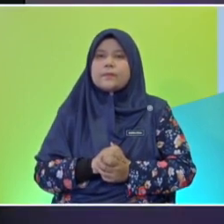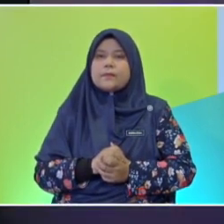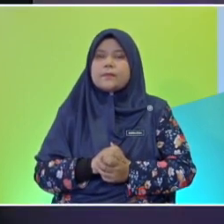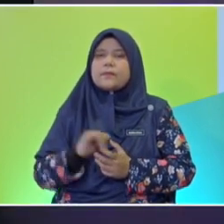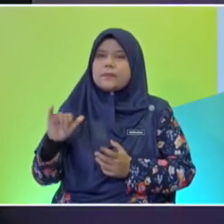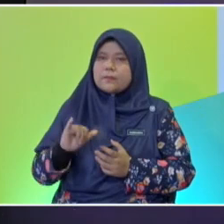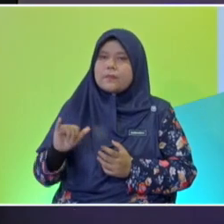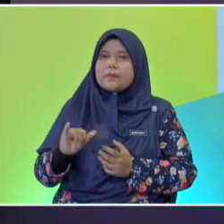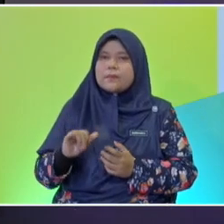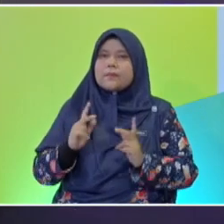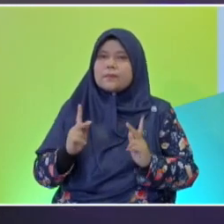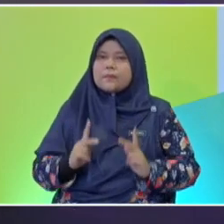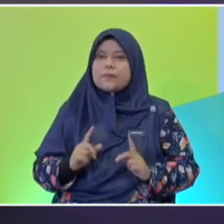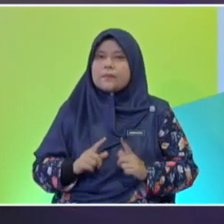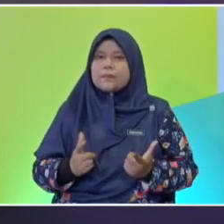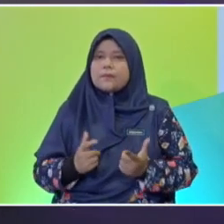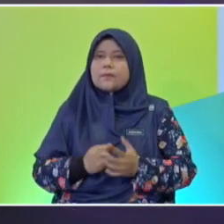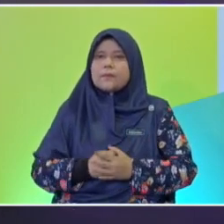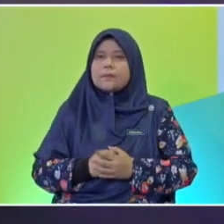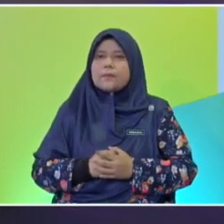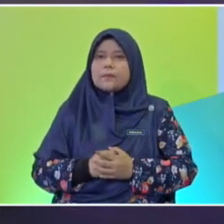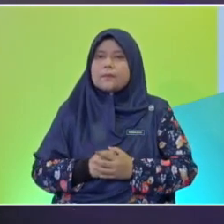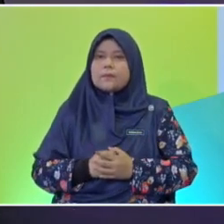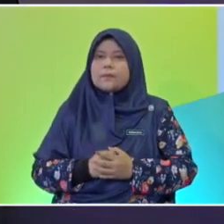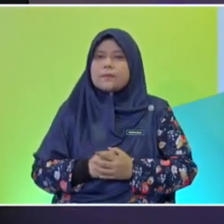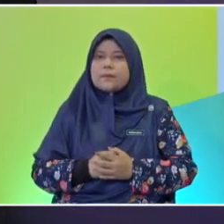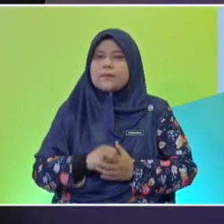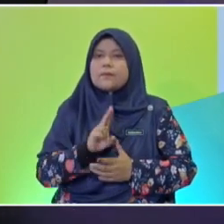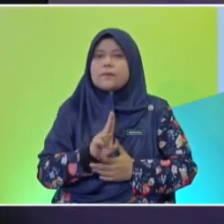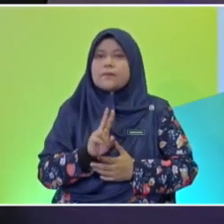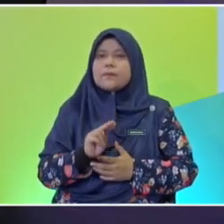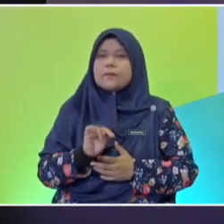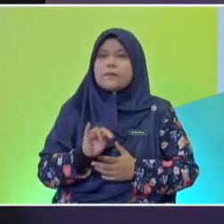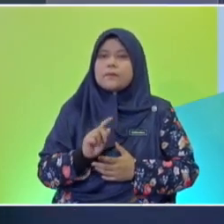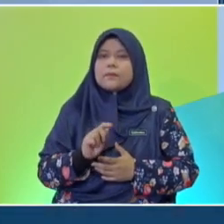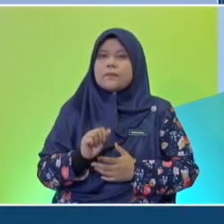ini kaidah ini saya gunakan kaidah yunitari unitaris